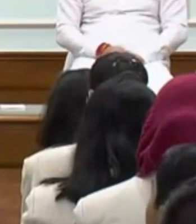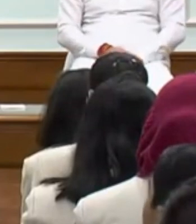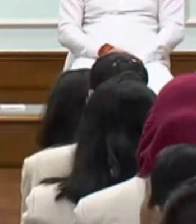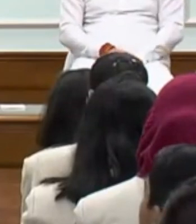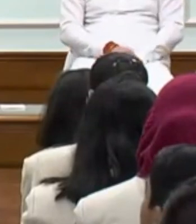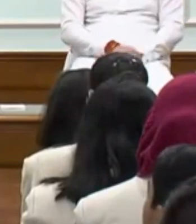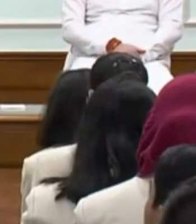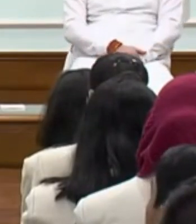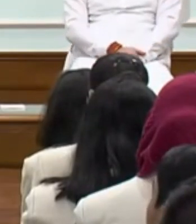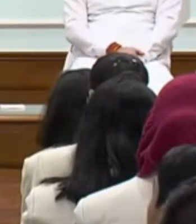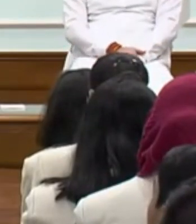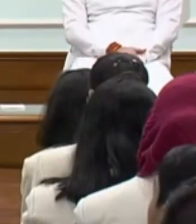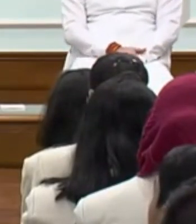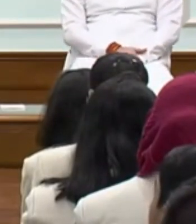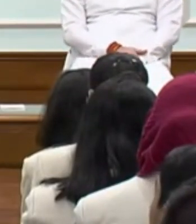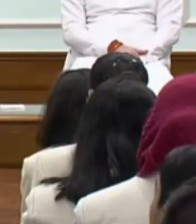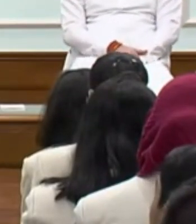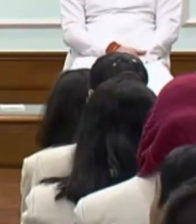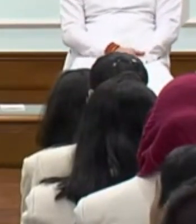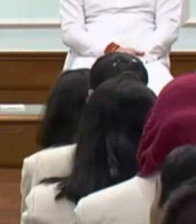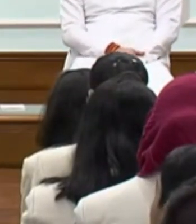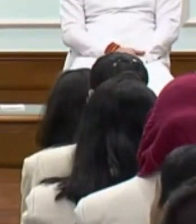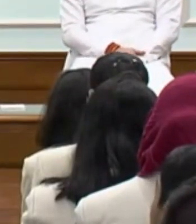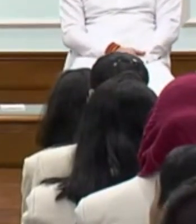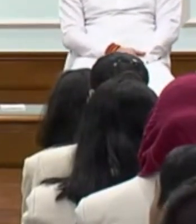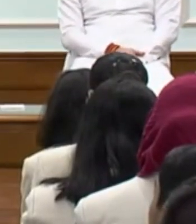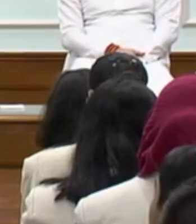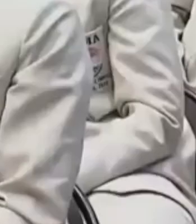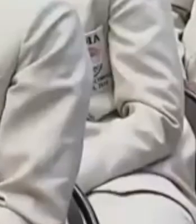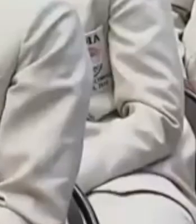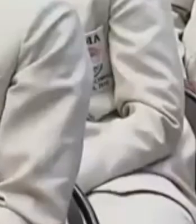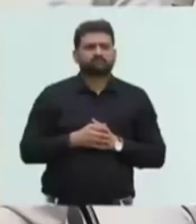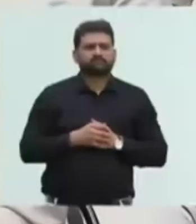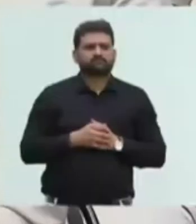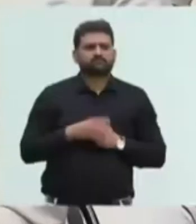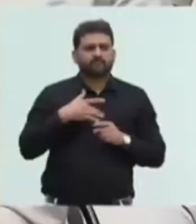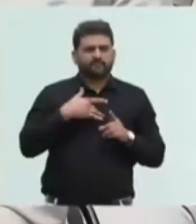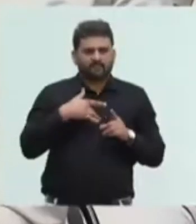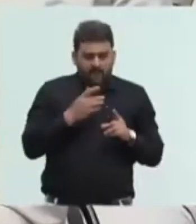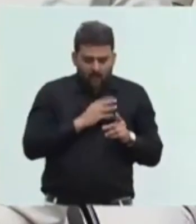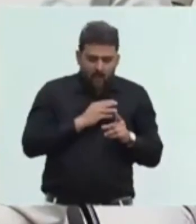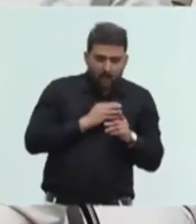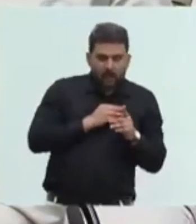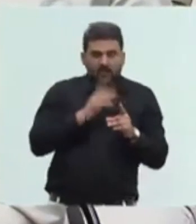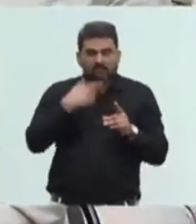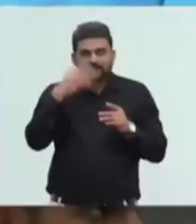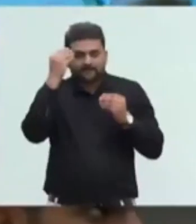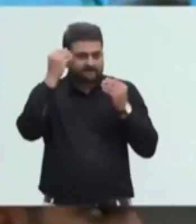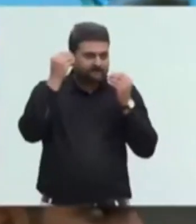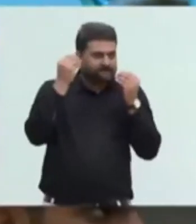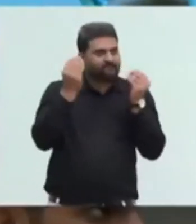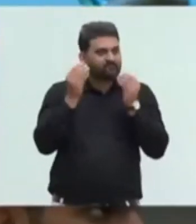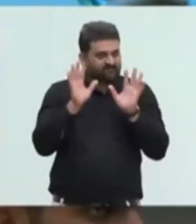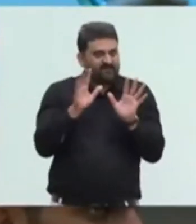तुम्हें पहली बार इंटरनेशनल आ जाए तो हम थोड़ा सा तेल लगा था और परेशान भी लग रहा है